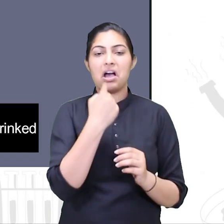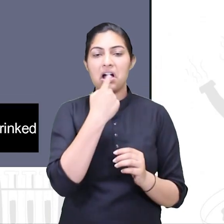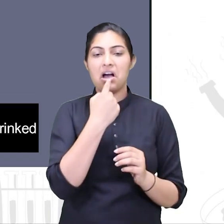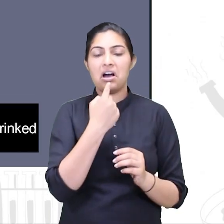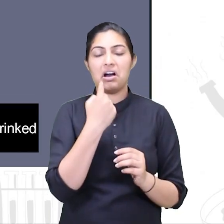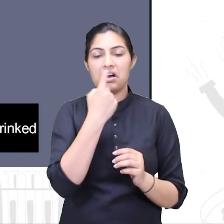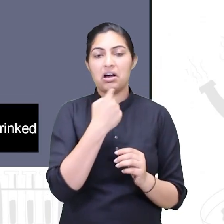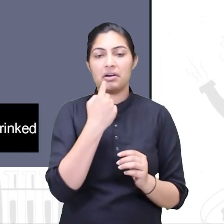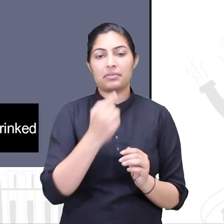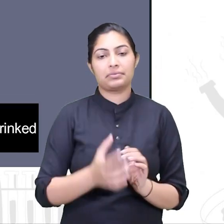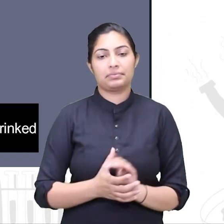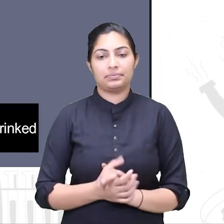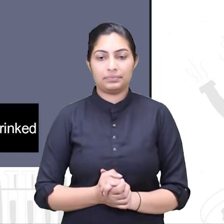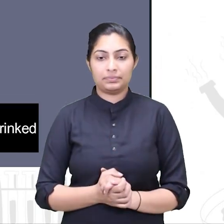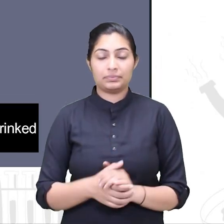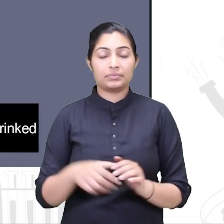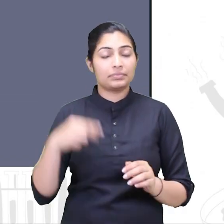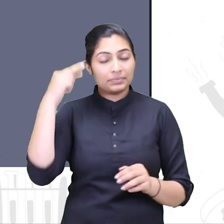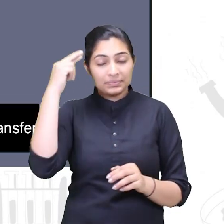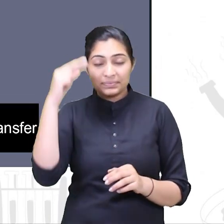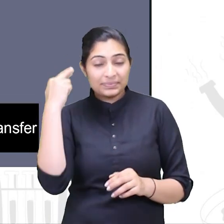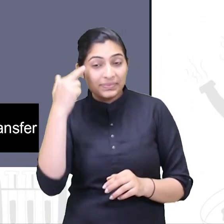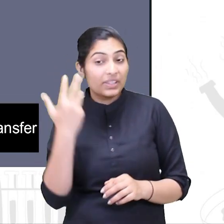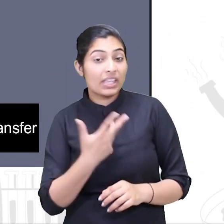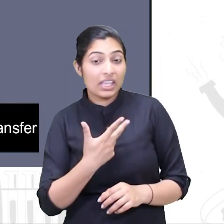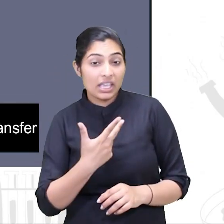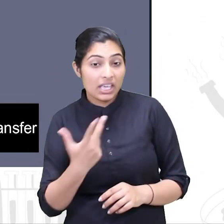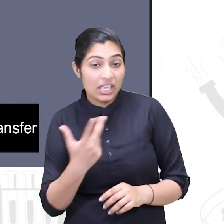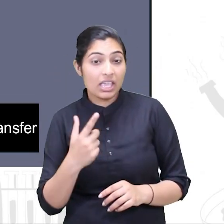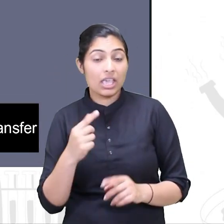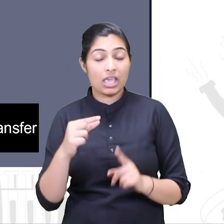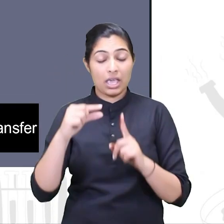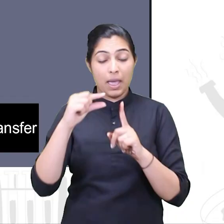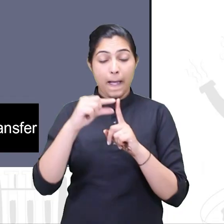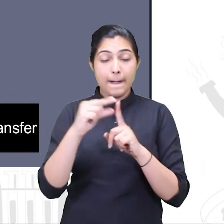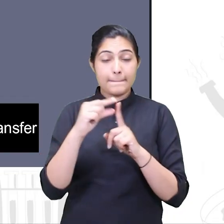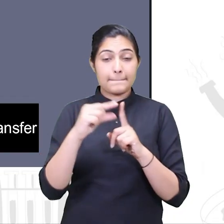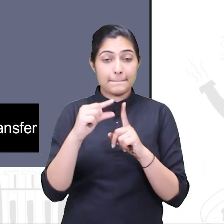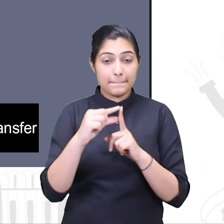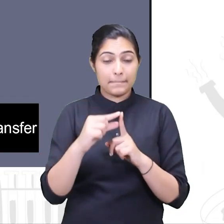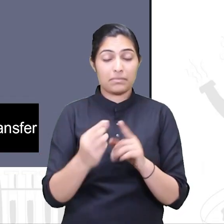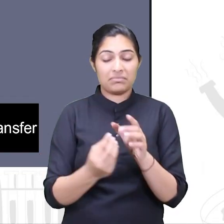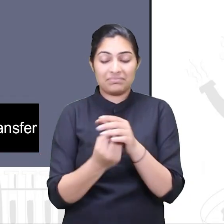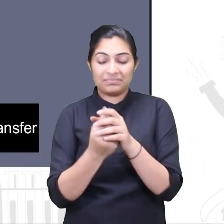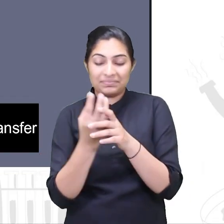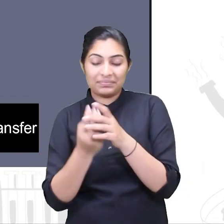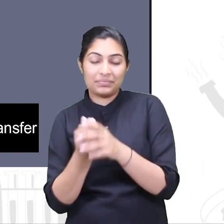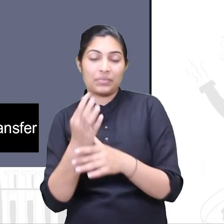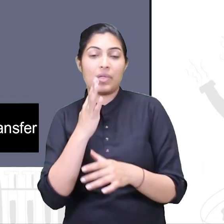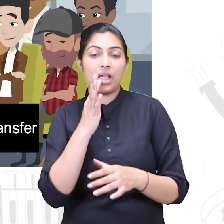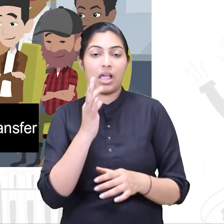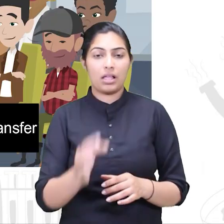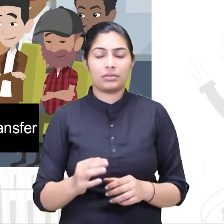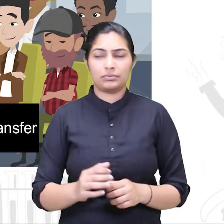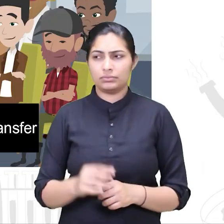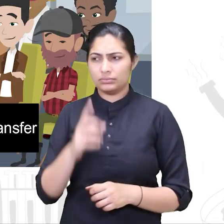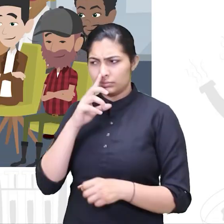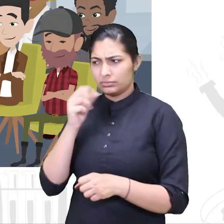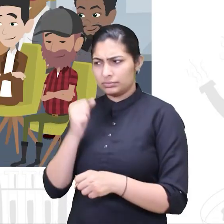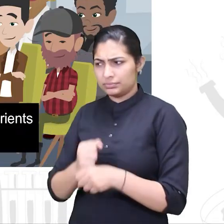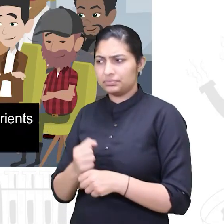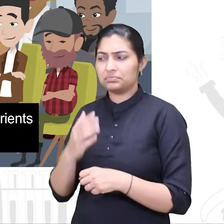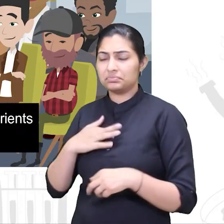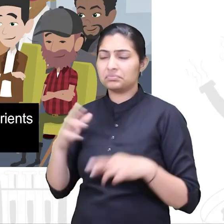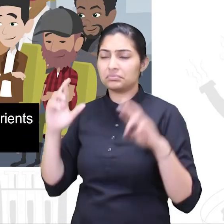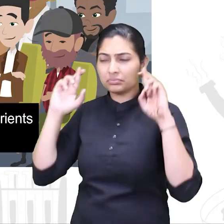हैं। पौधों की वृद्धि सिकुड़ जाती है। ऐसा इसलिए है क्योंकि फास्फोरस ऊर्जा हस्तांतरण में शामिल